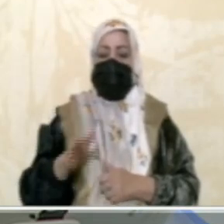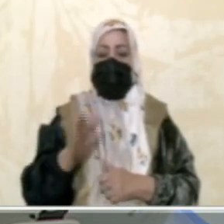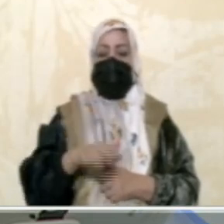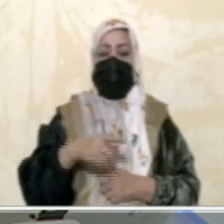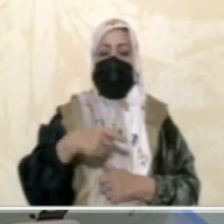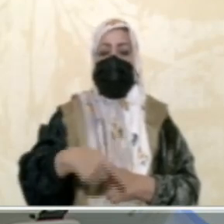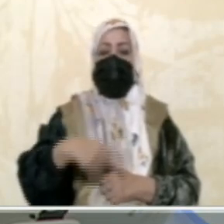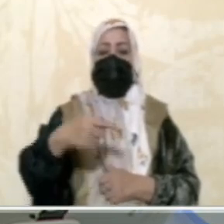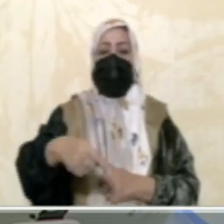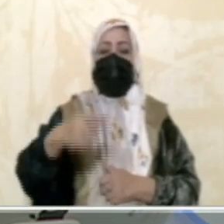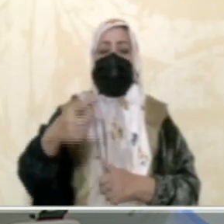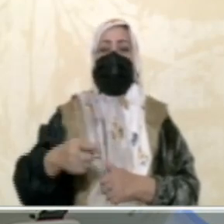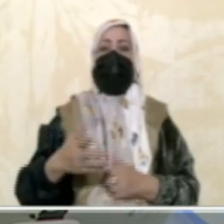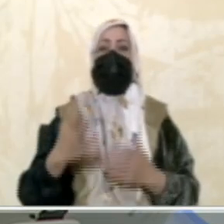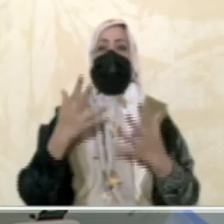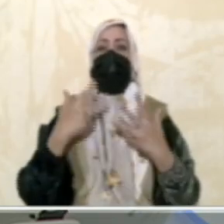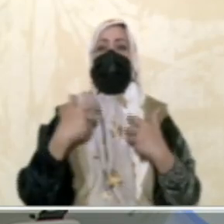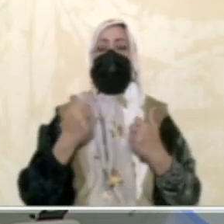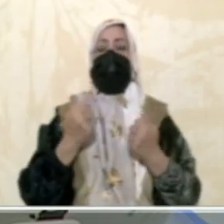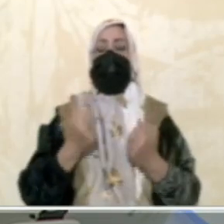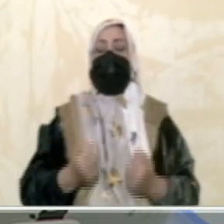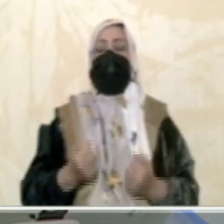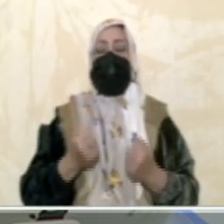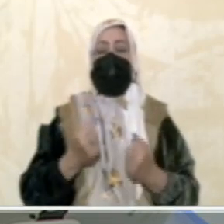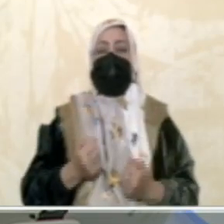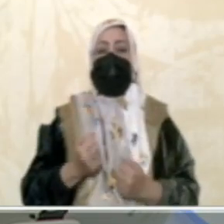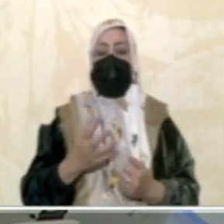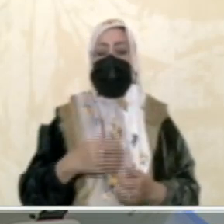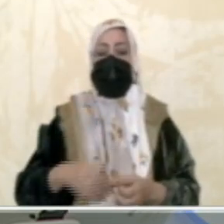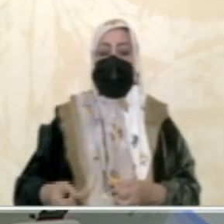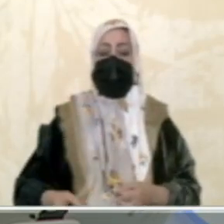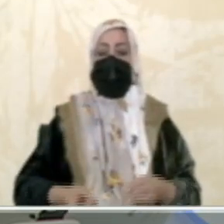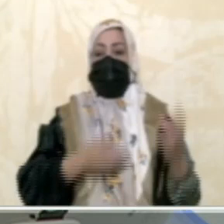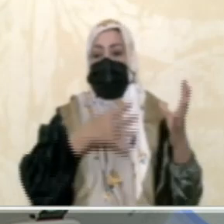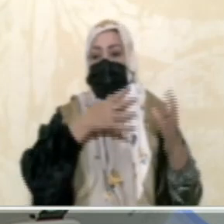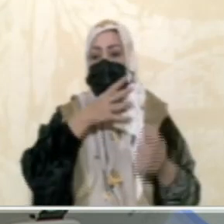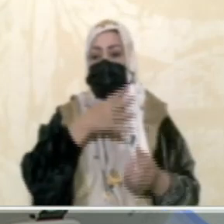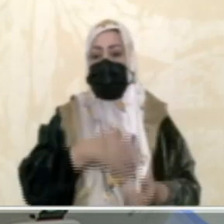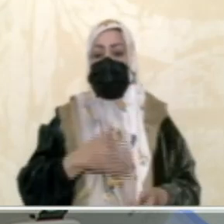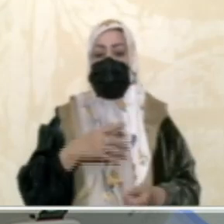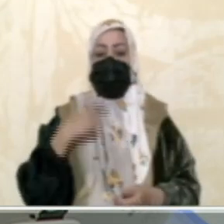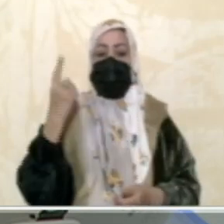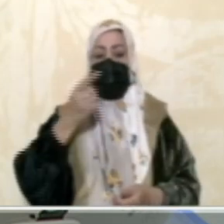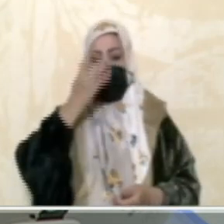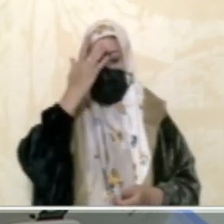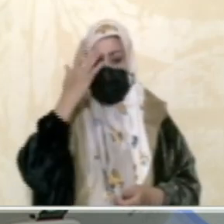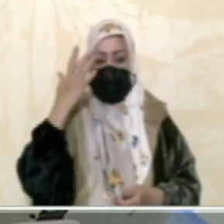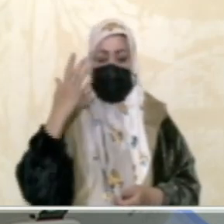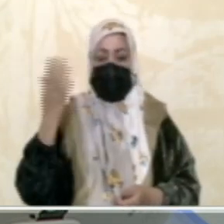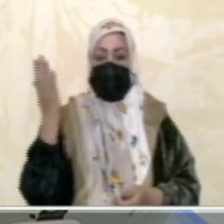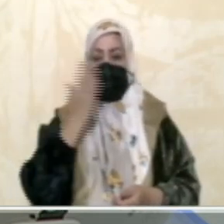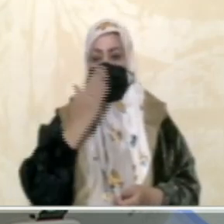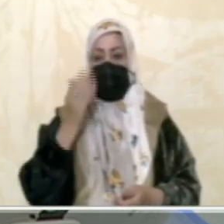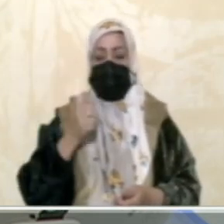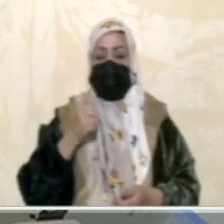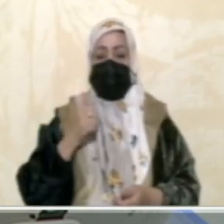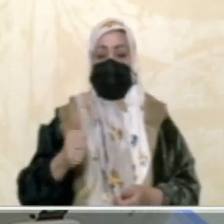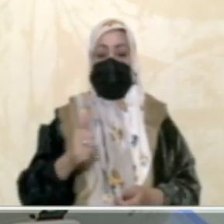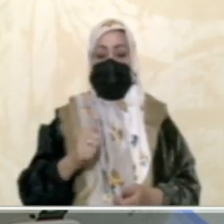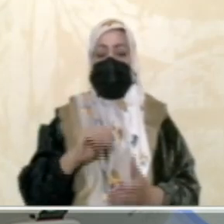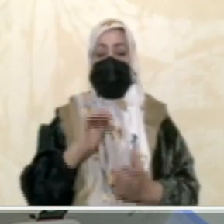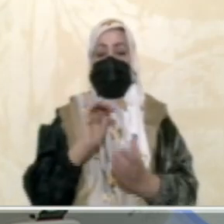ان يرحم مشايخنا وعلماءنا فهم اصحاب الفضل علينا وعلى هذه